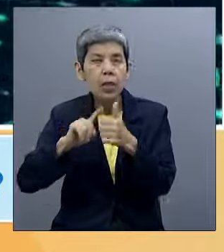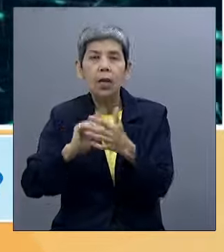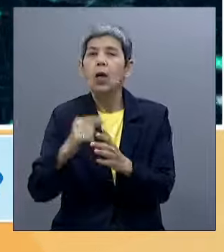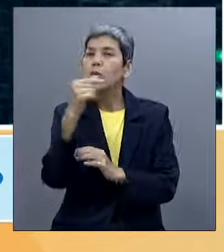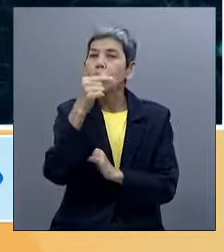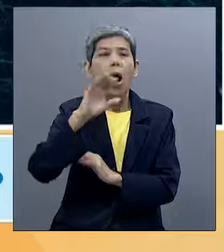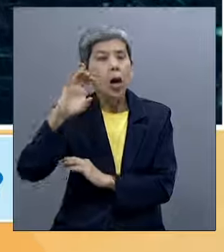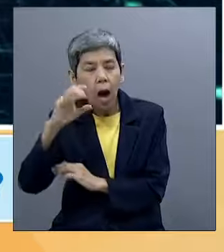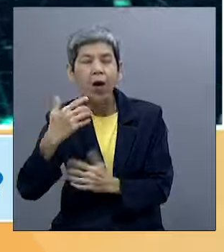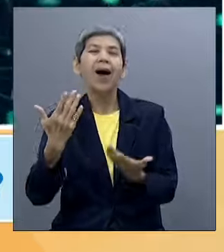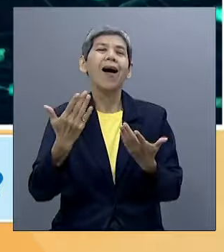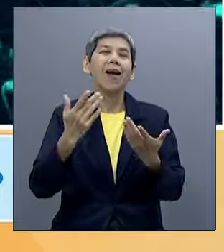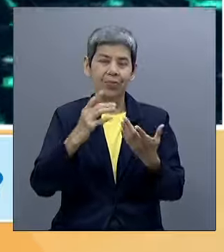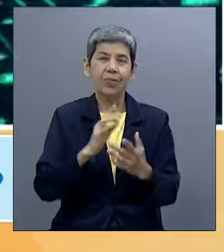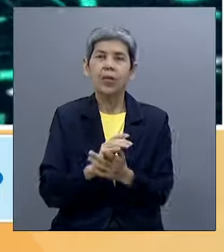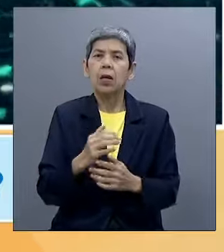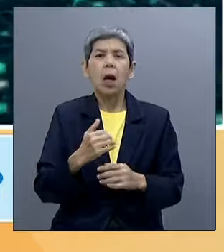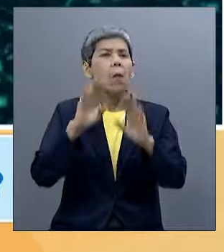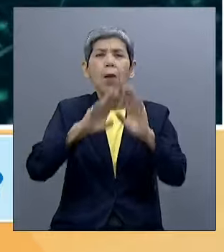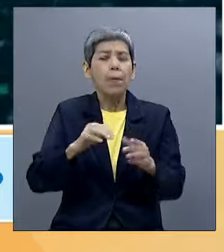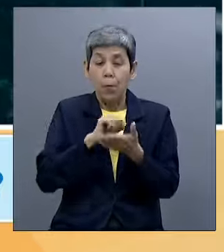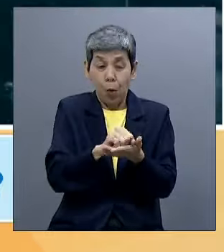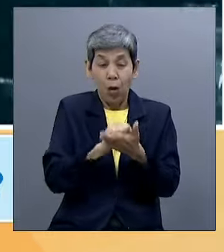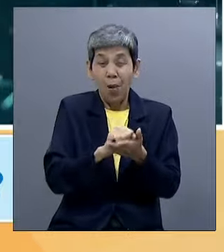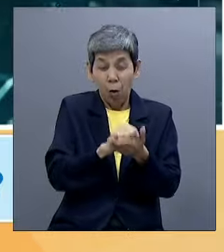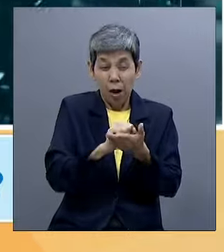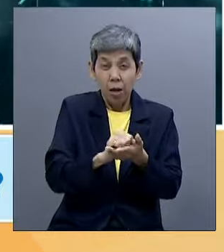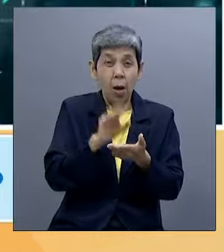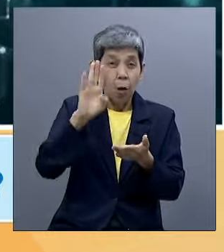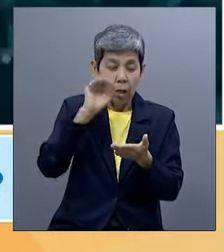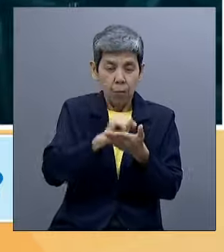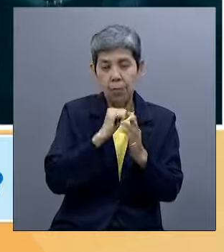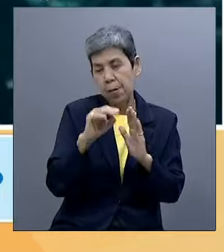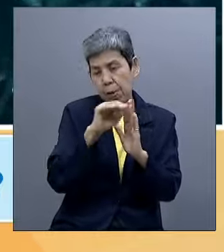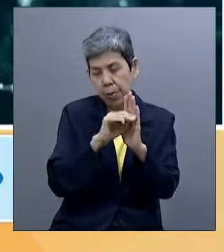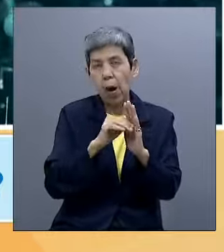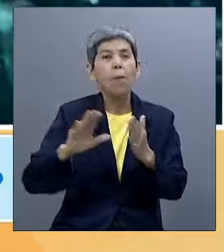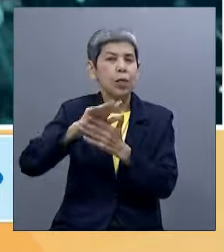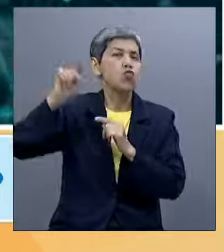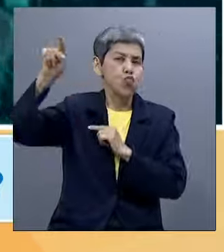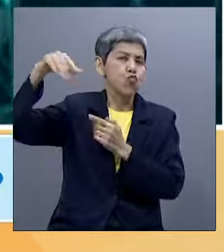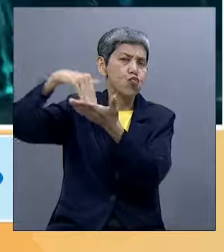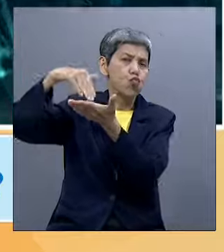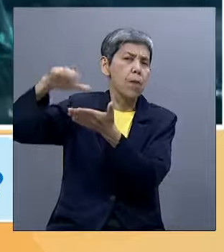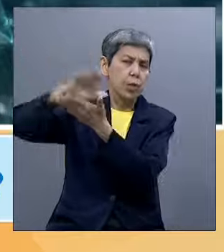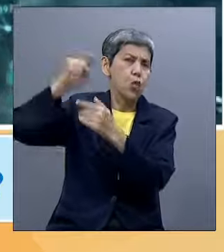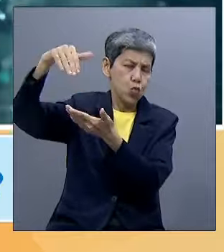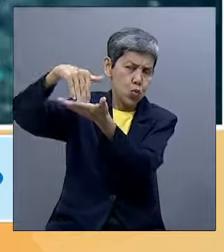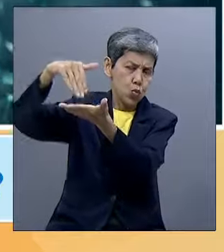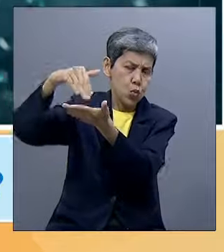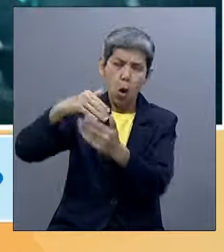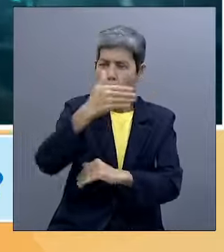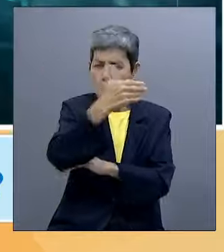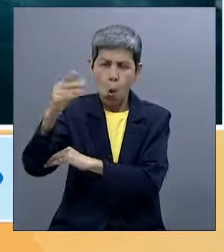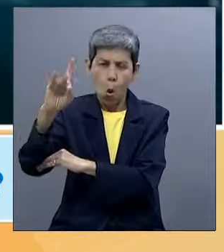Cloud นู่นนี่นั่นอะไรต่างๆพวกนี้นะครับลักษณะผู้ให้บริการต่างๆเหล่านี้เนี่ยนะครับคือเขามี data center อยู่ในต่างประเทศนะครับอยู่เป็นร้อยประเทศเอ